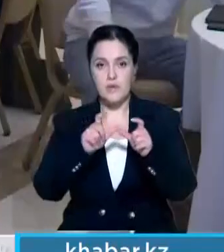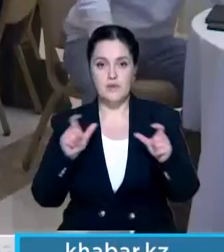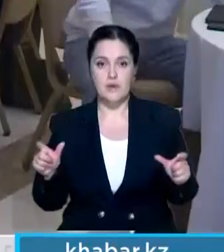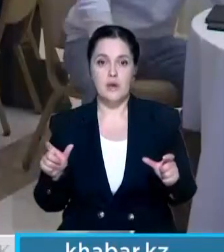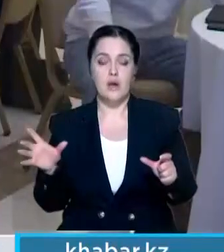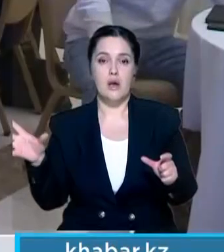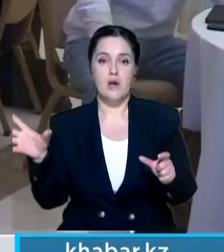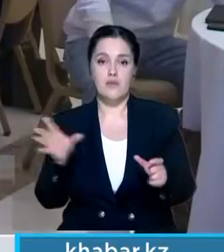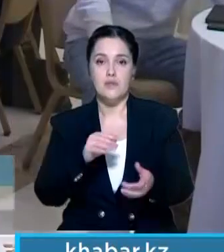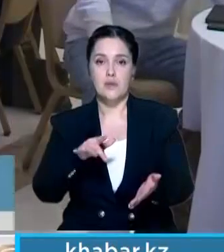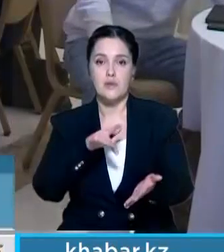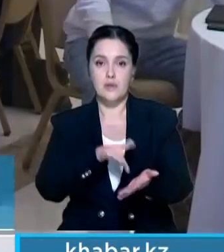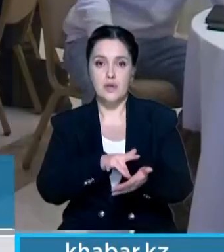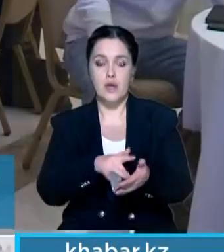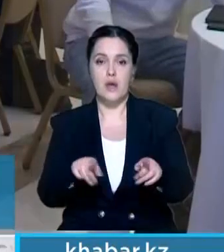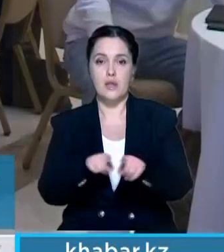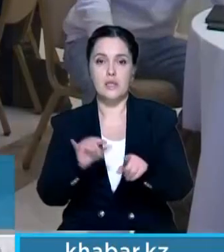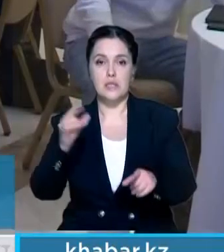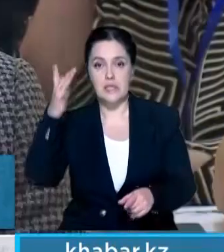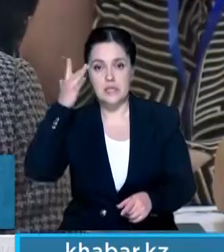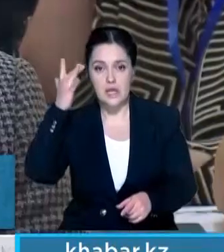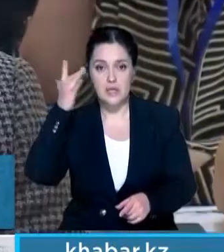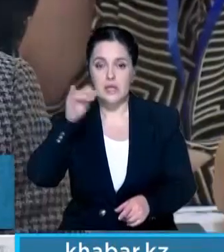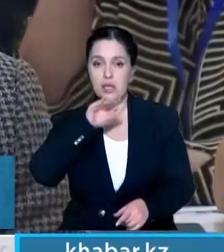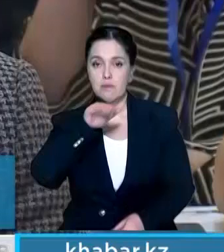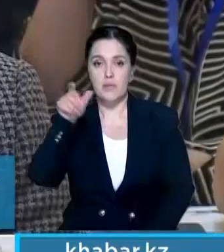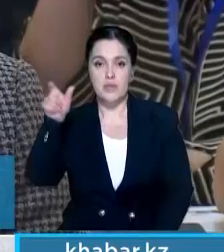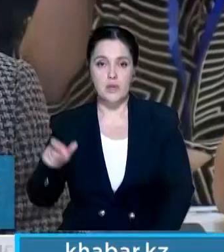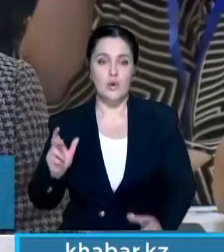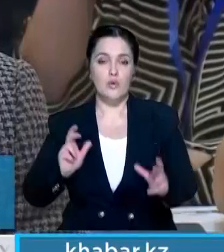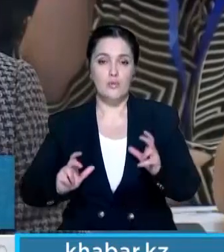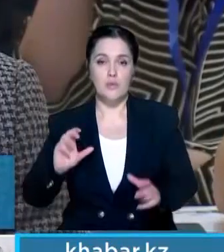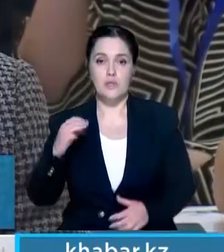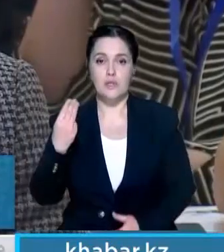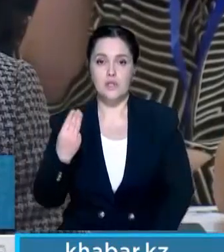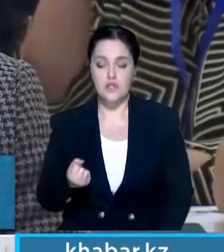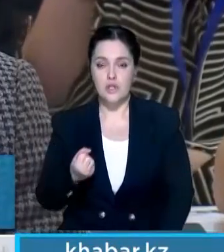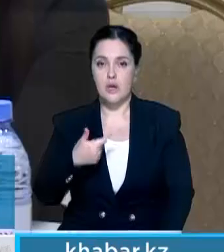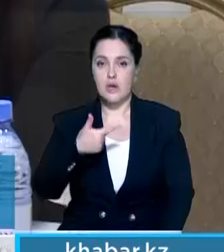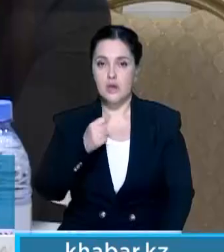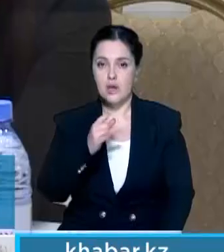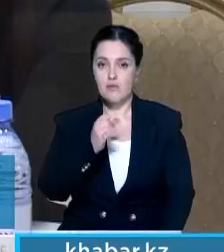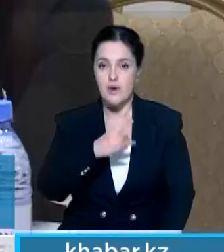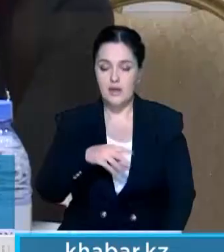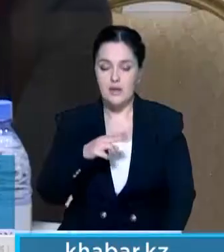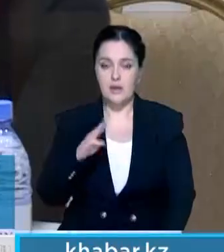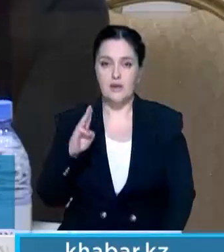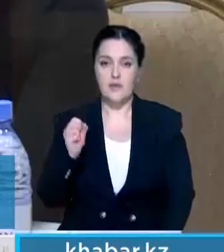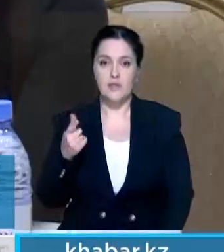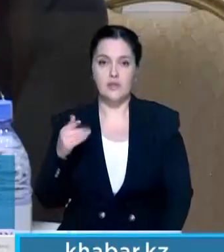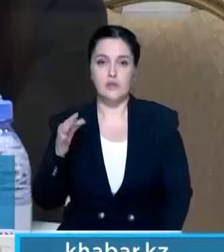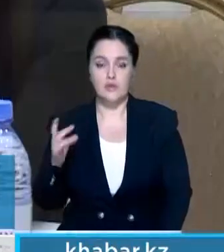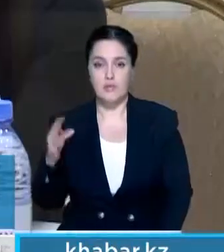учебных заведений практически со всех регионов страны, а также из Кыргызстана и эксперты ведущих университетов США, Гарварда и